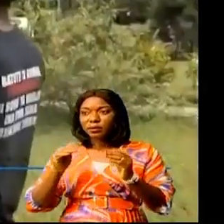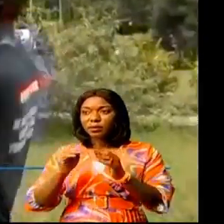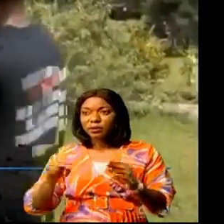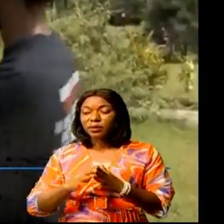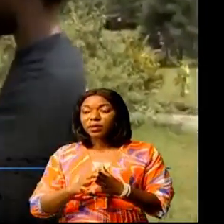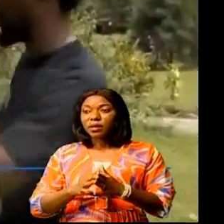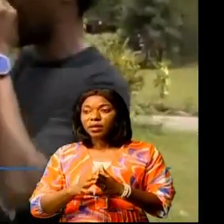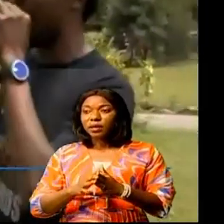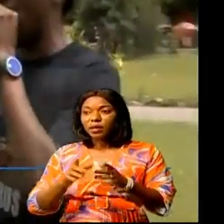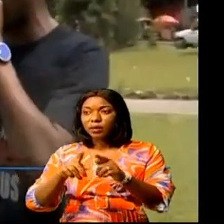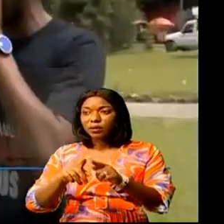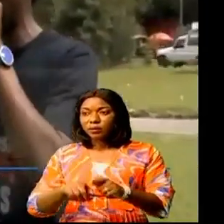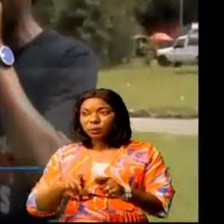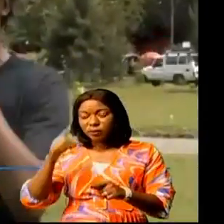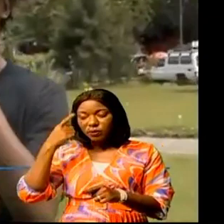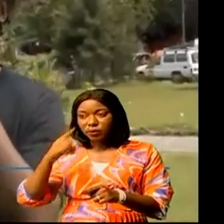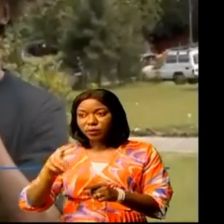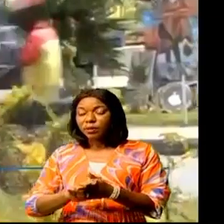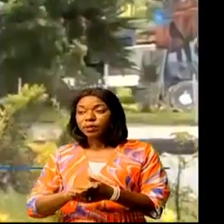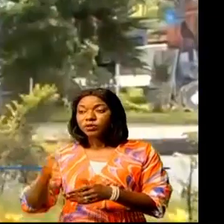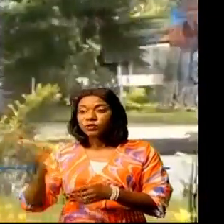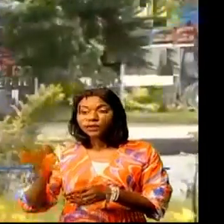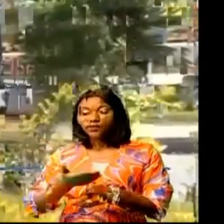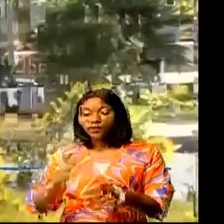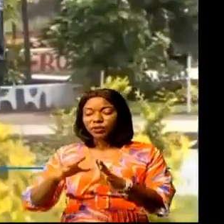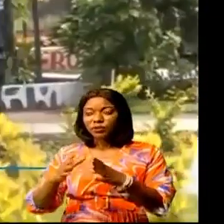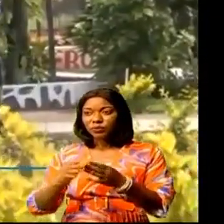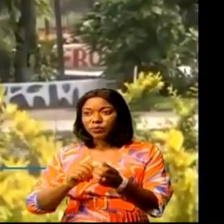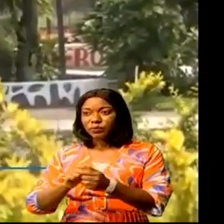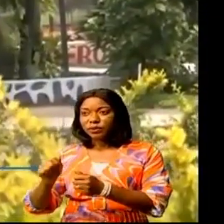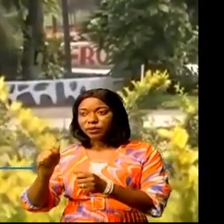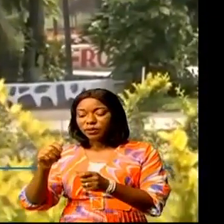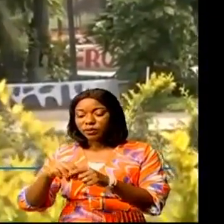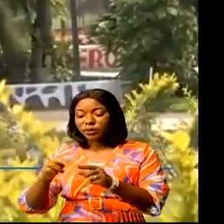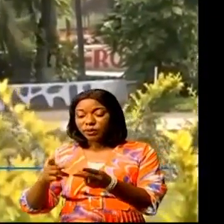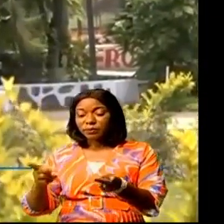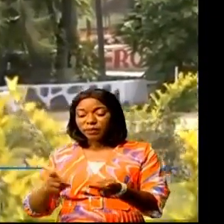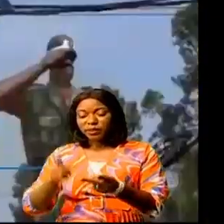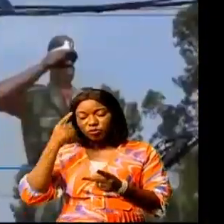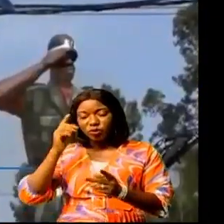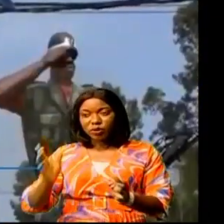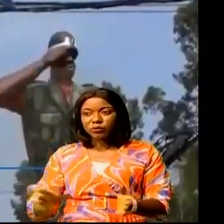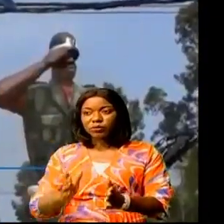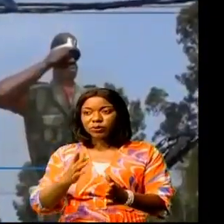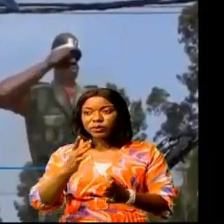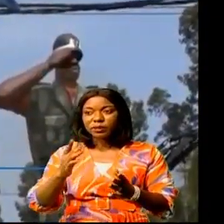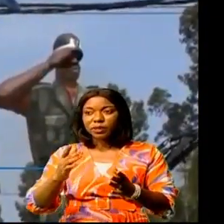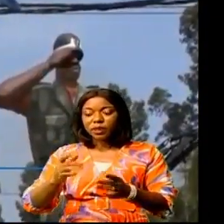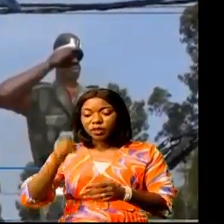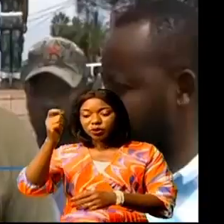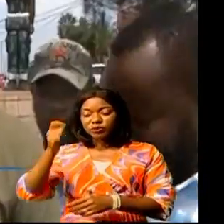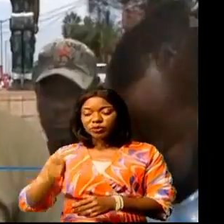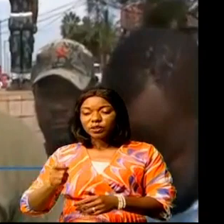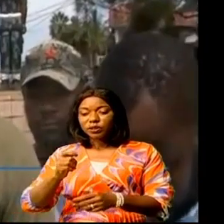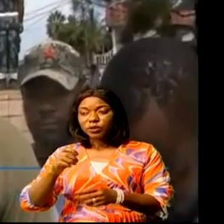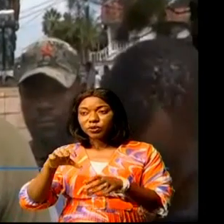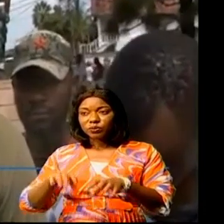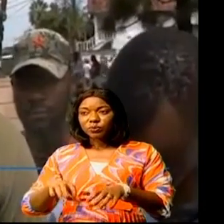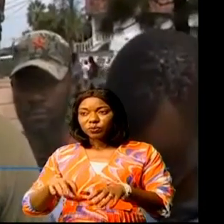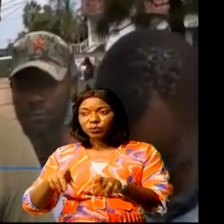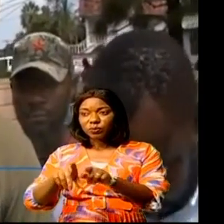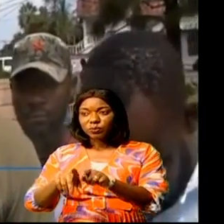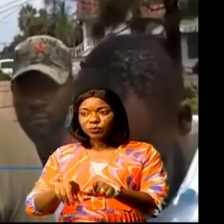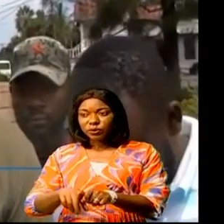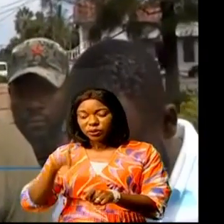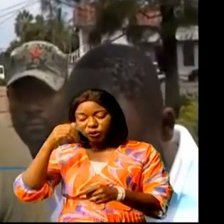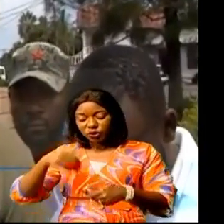En utilisant un mégaphone, ils ont invité tout passant devant l'espace à encourager les forces armées de la RDC. Hugo Boudari, un